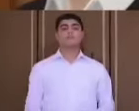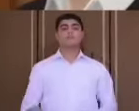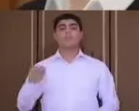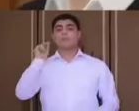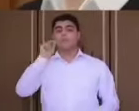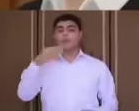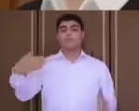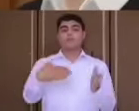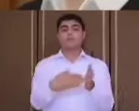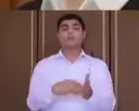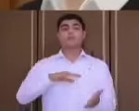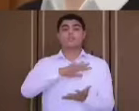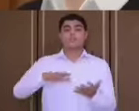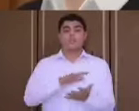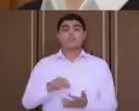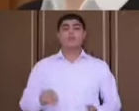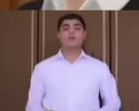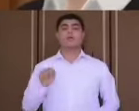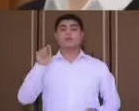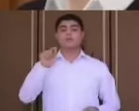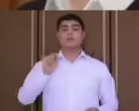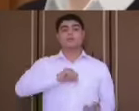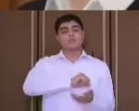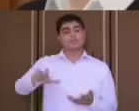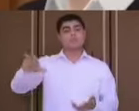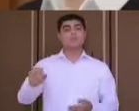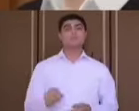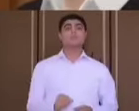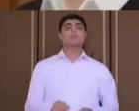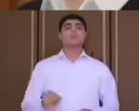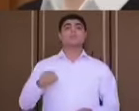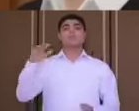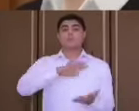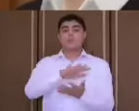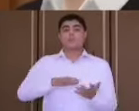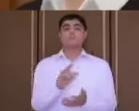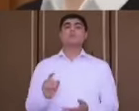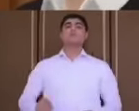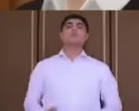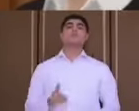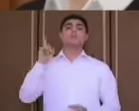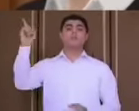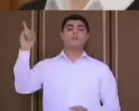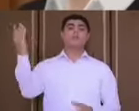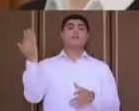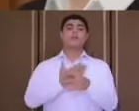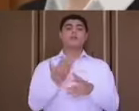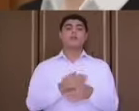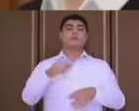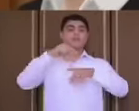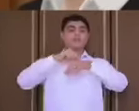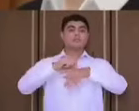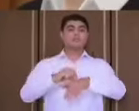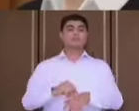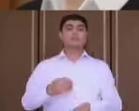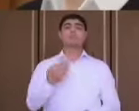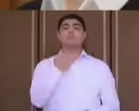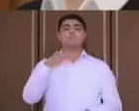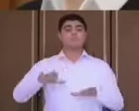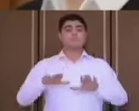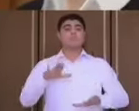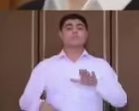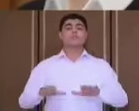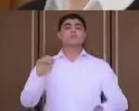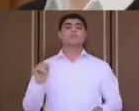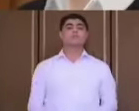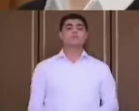الفصيح. وقال في آخر شكوى إنه يبث شكوته للإله لأن البشر